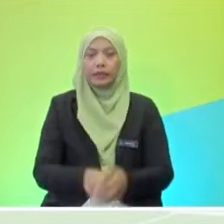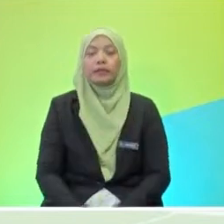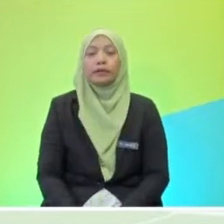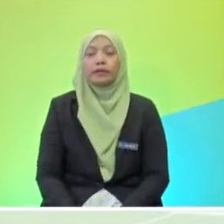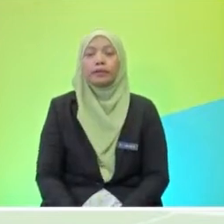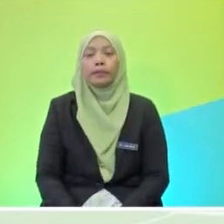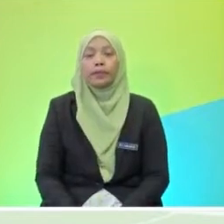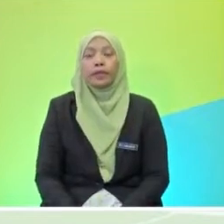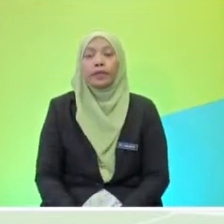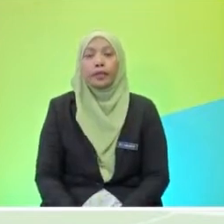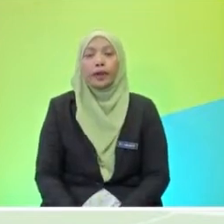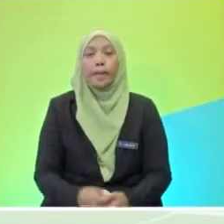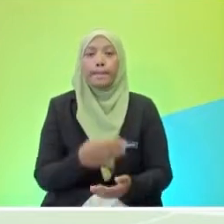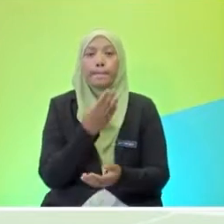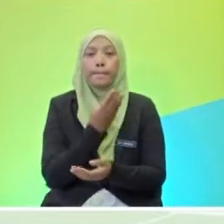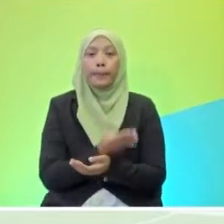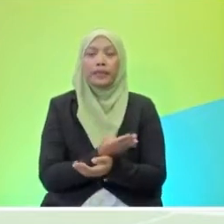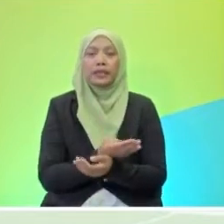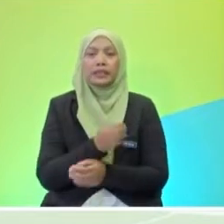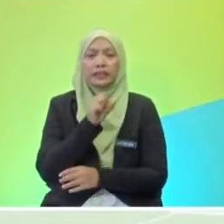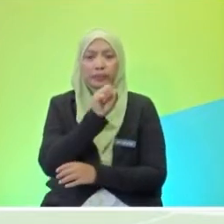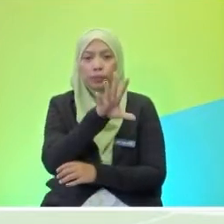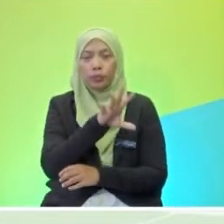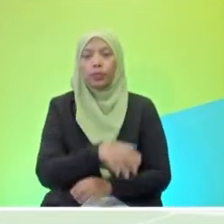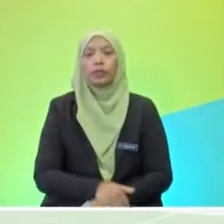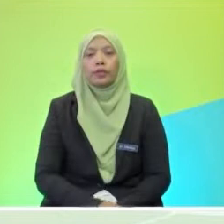kain bekas penyembuh biasanya